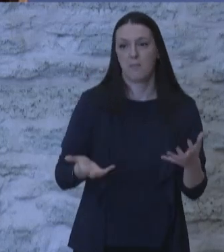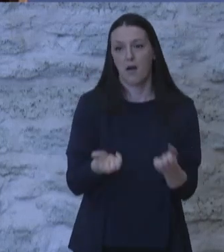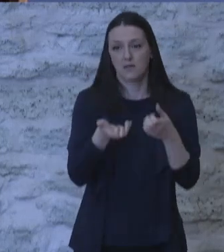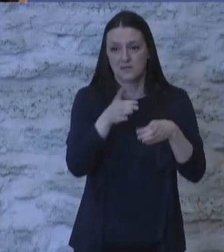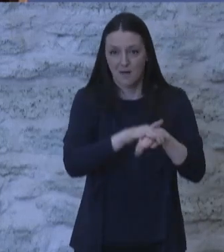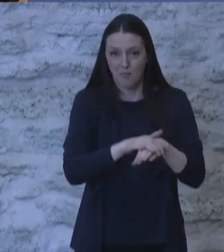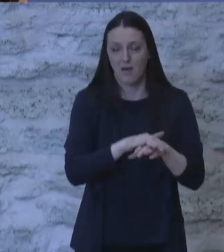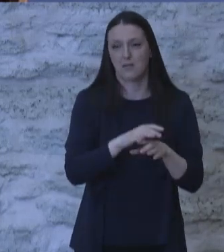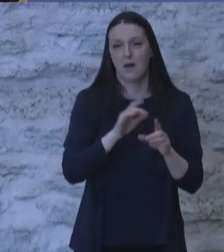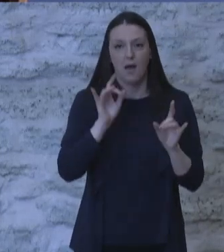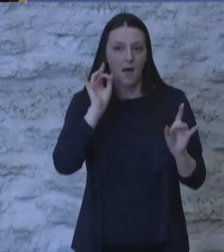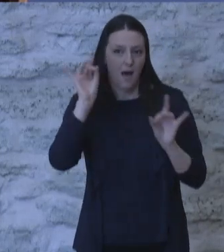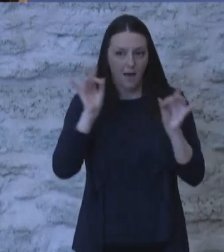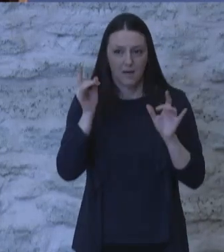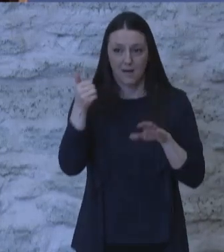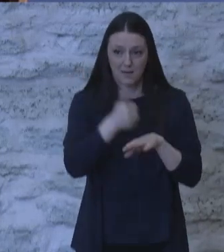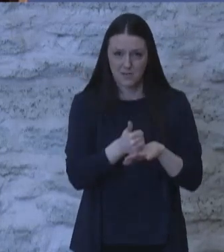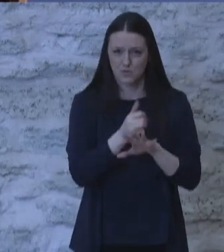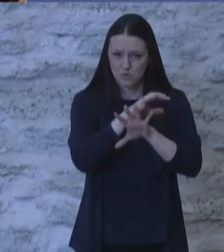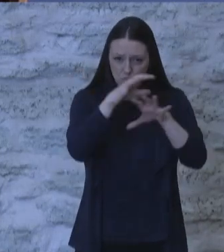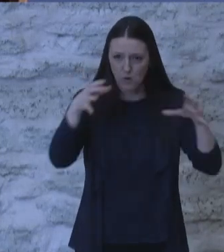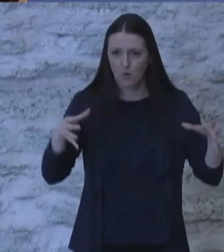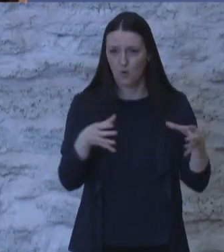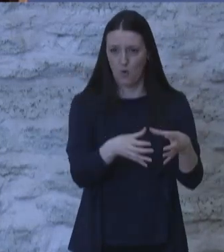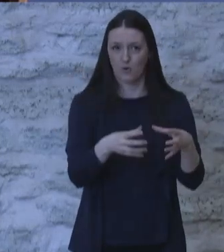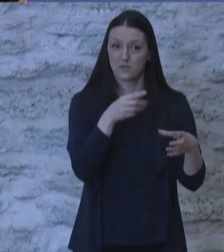olgu see häirekeskus, panustanud sinna ise.